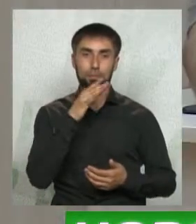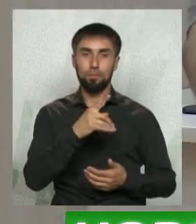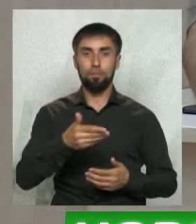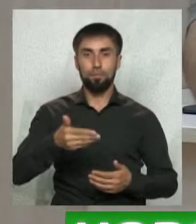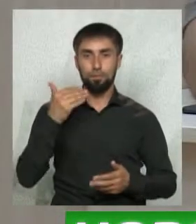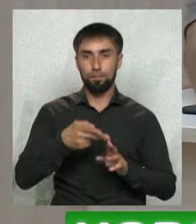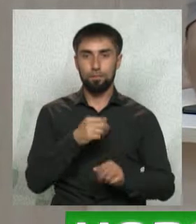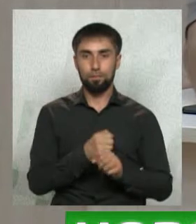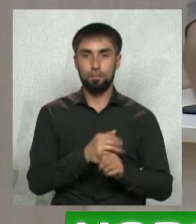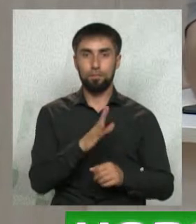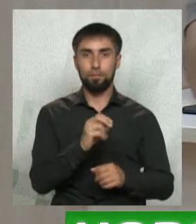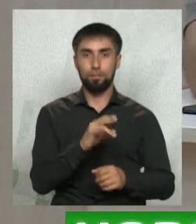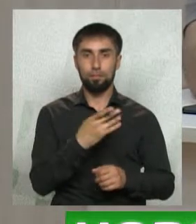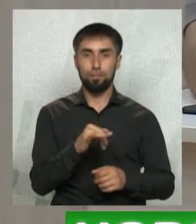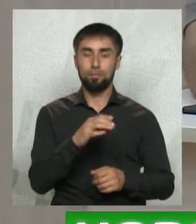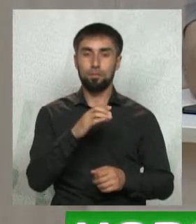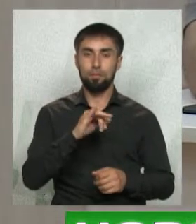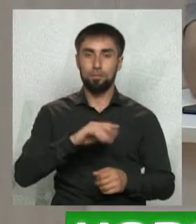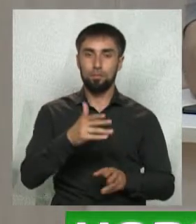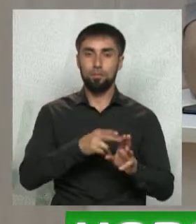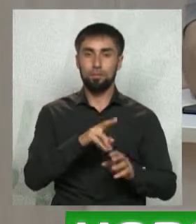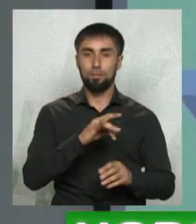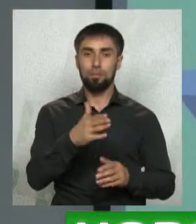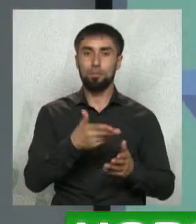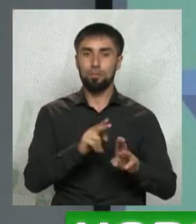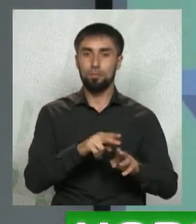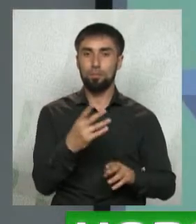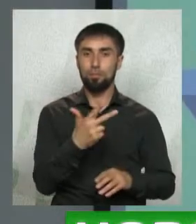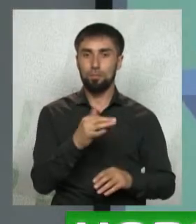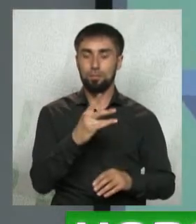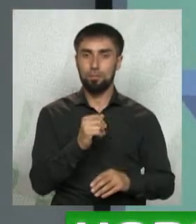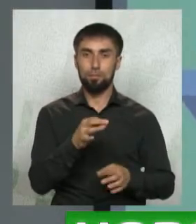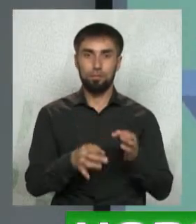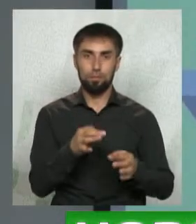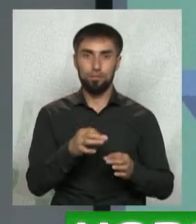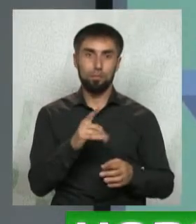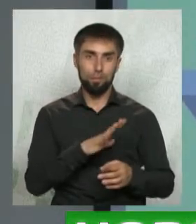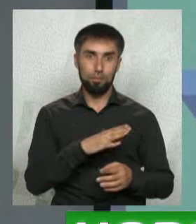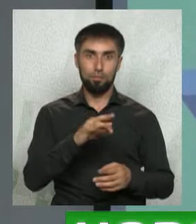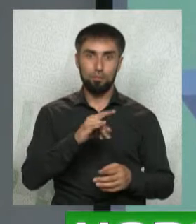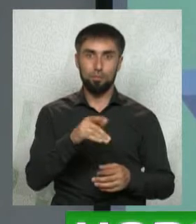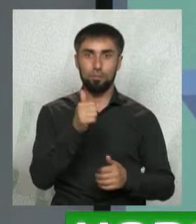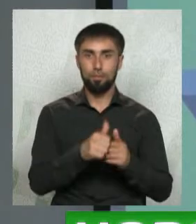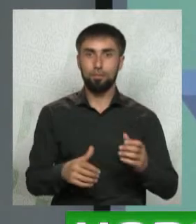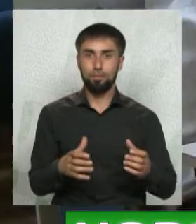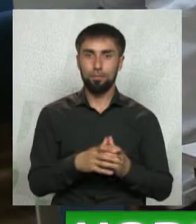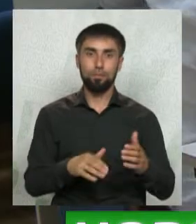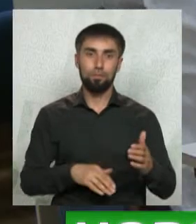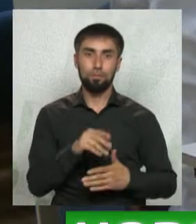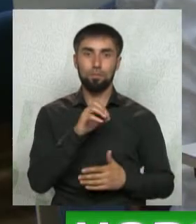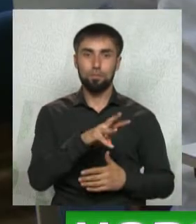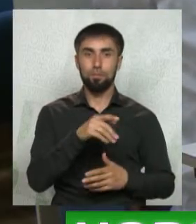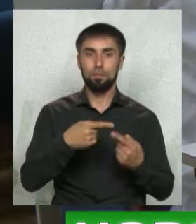заранее определяет ведущий. Суть дебатов – убедить нейтральную третью сторону судей в том, что доводы каждой команды лучше, чем